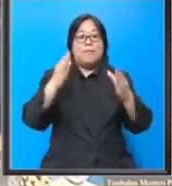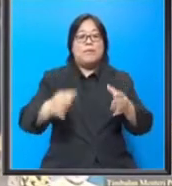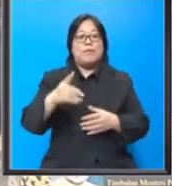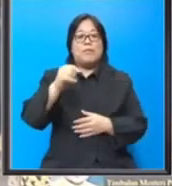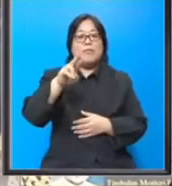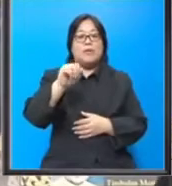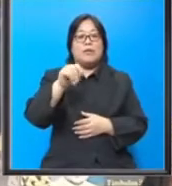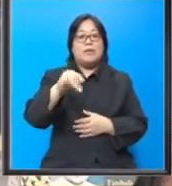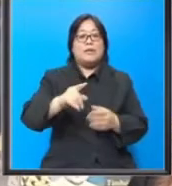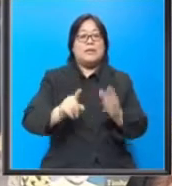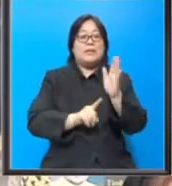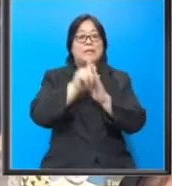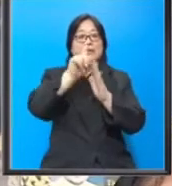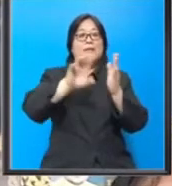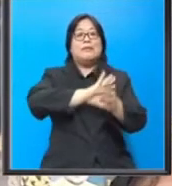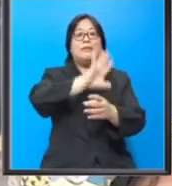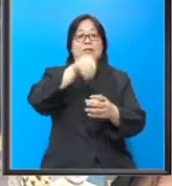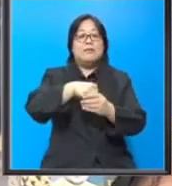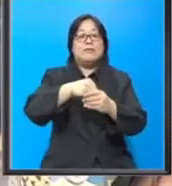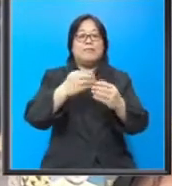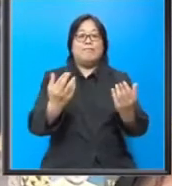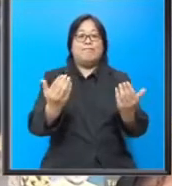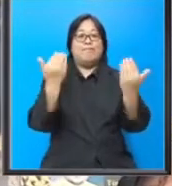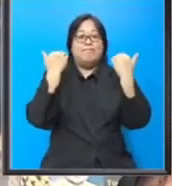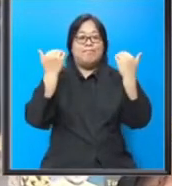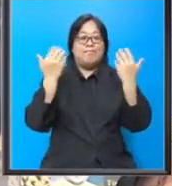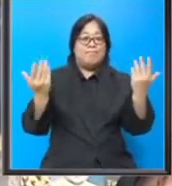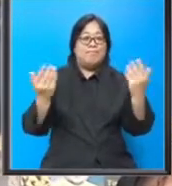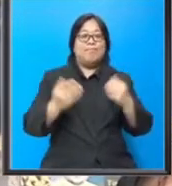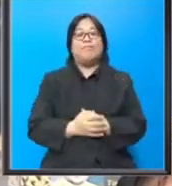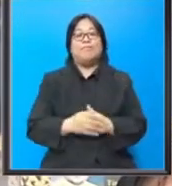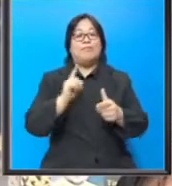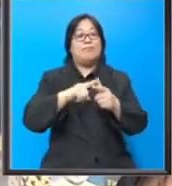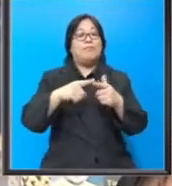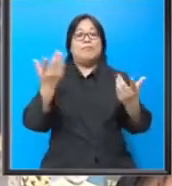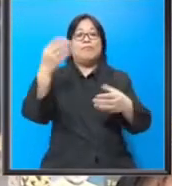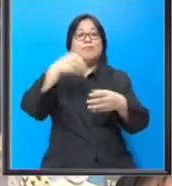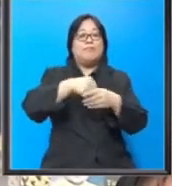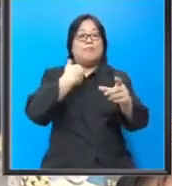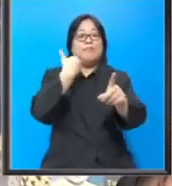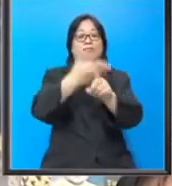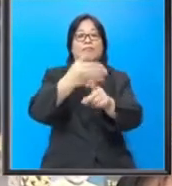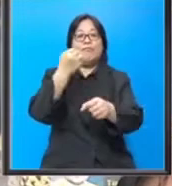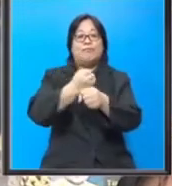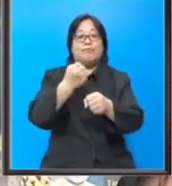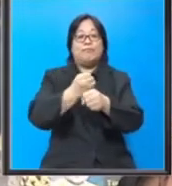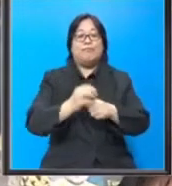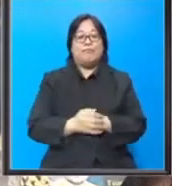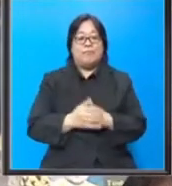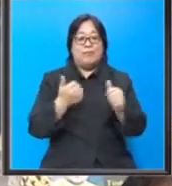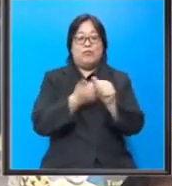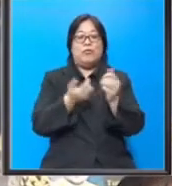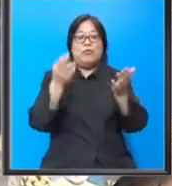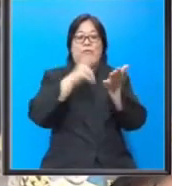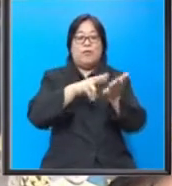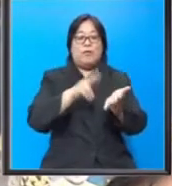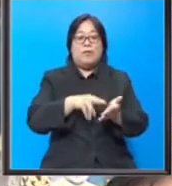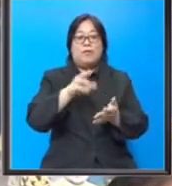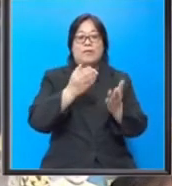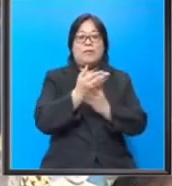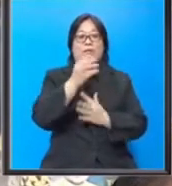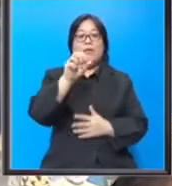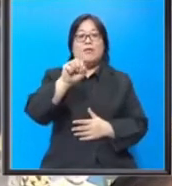berprestasi tinggi yang terlibat dalam retracement dengan izin atau pembuangan kerja dalam record yang kita ada melalui